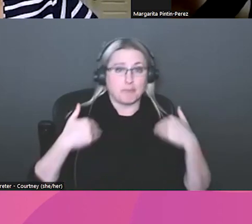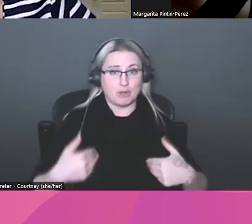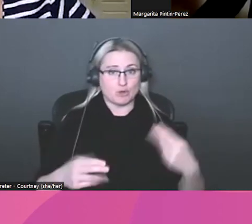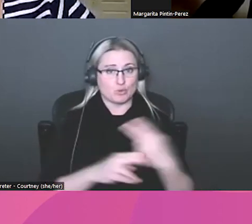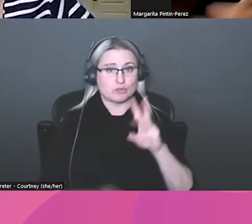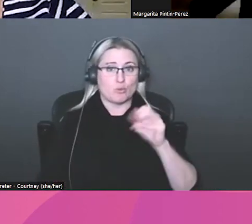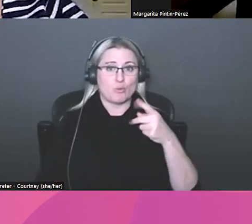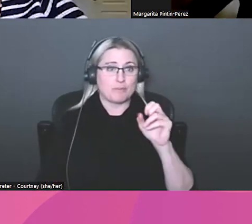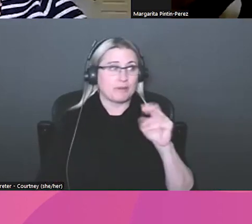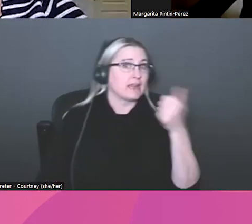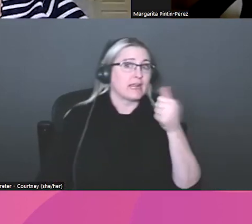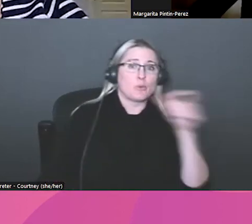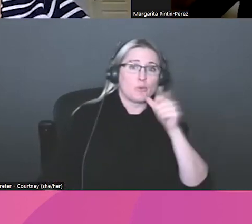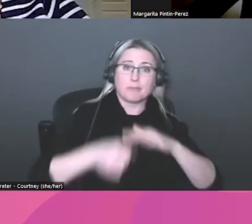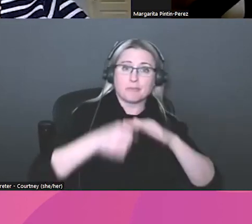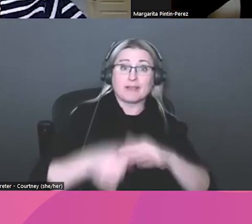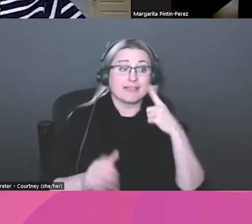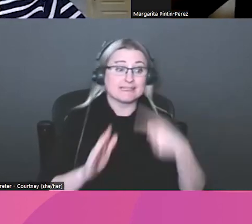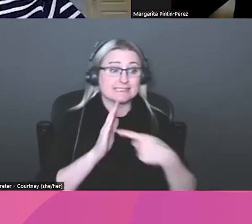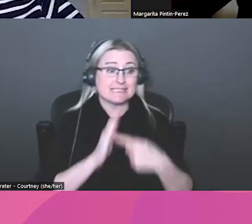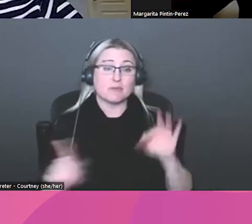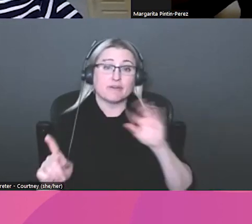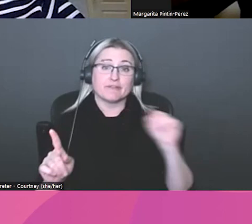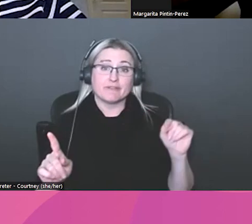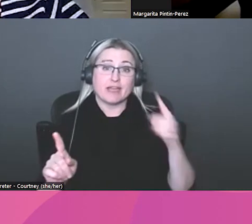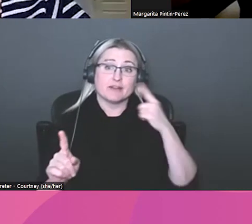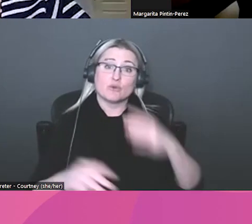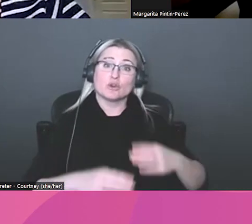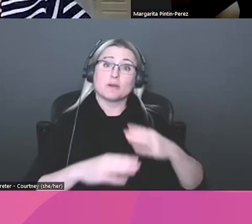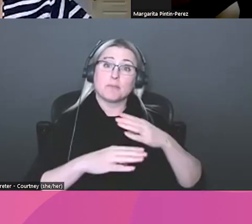est, comment est-ce que leur corps subit